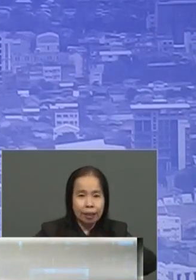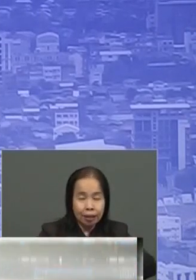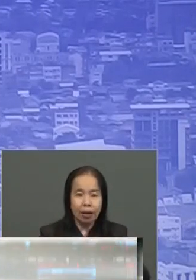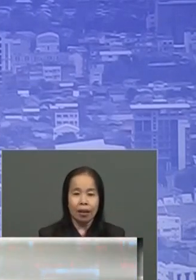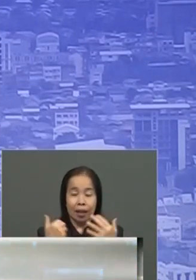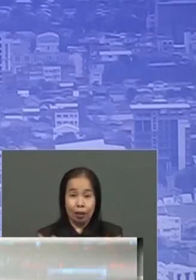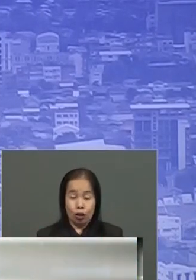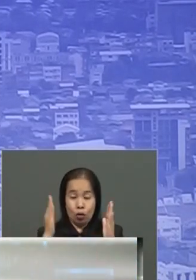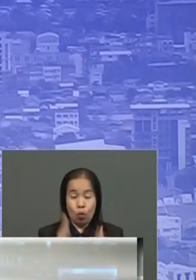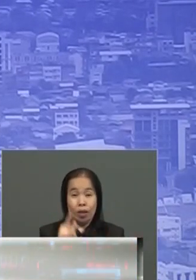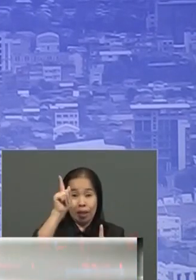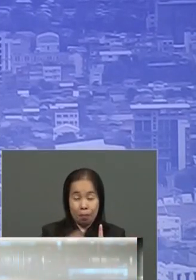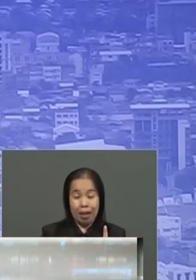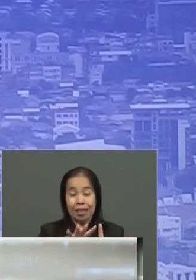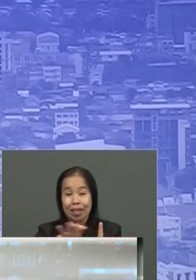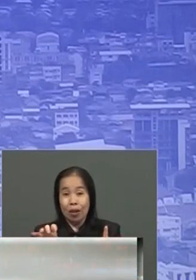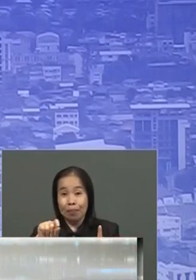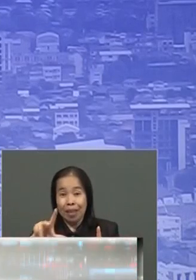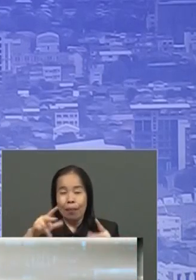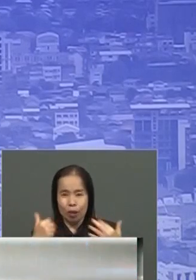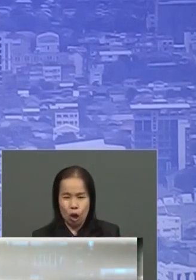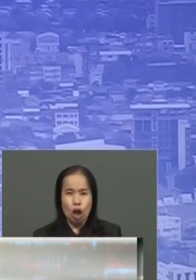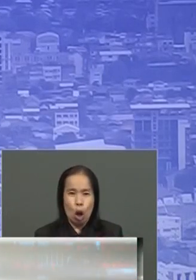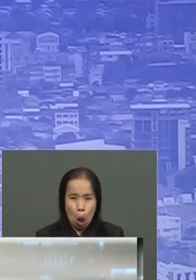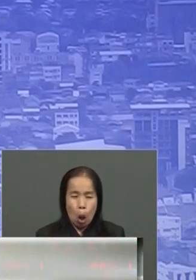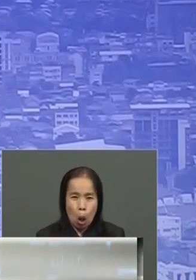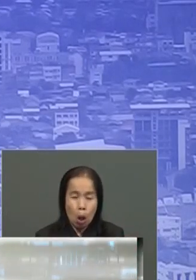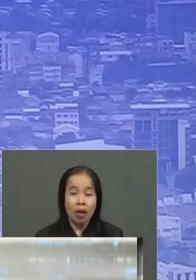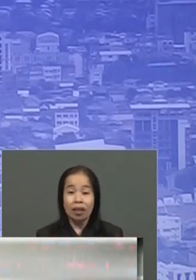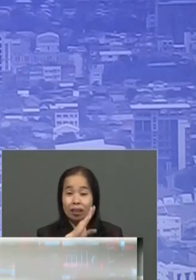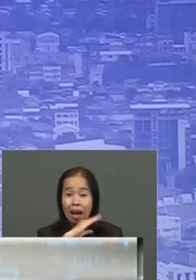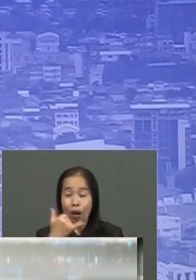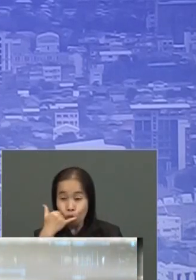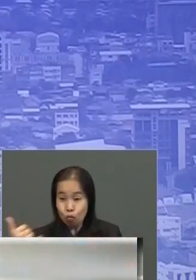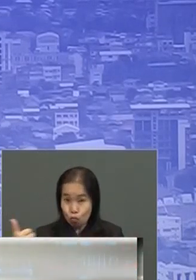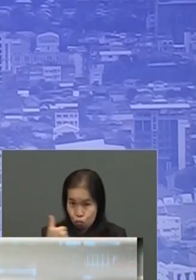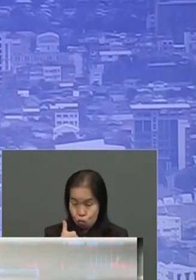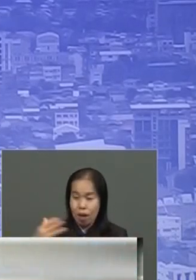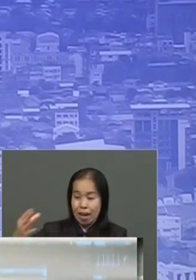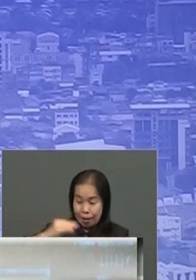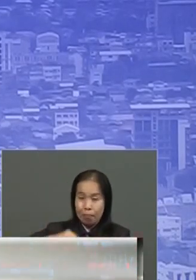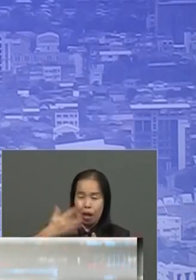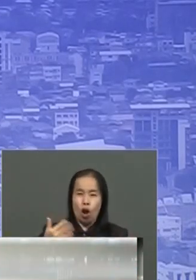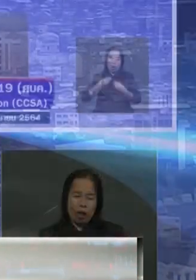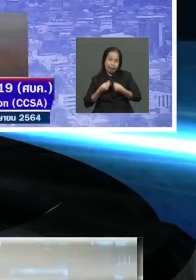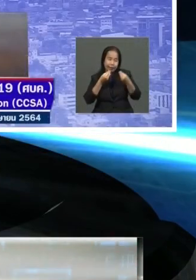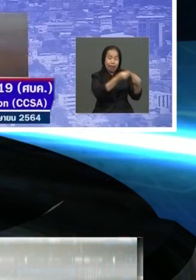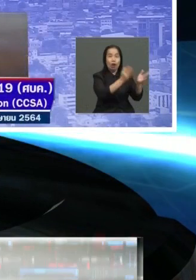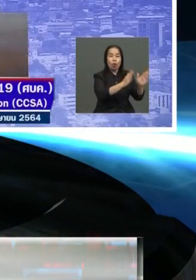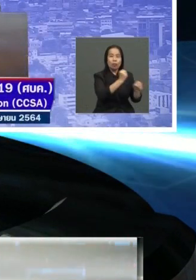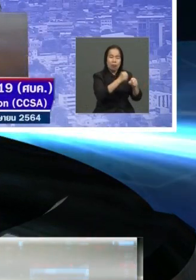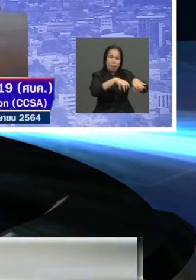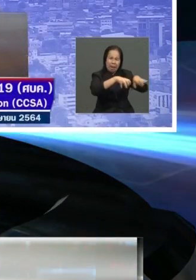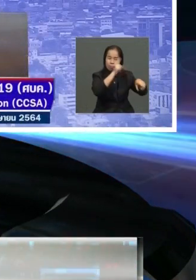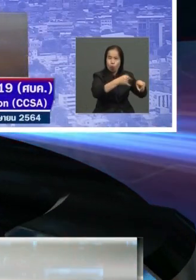ที่อยู่ในระบบนะครับตอนนี้ถ้าท่านขอขมาแล้วจะได้รับการติดต่อกลับไปนะครับตอนนี้เราพยายาม